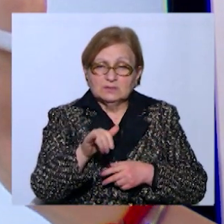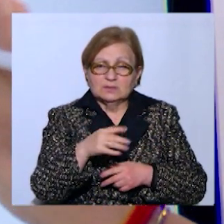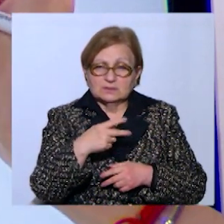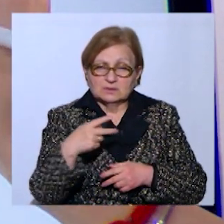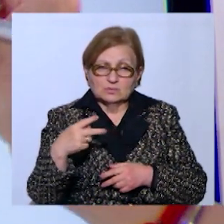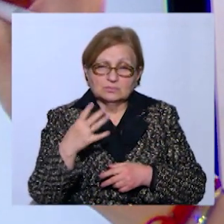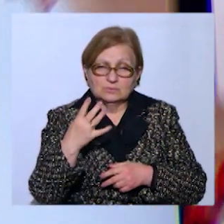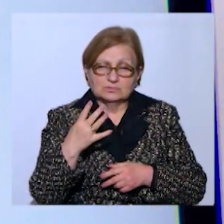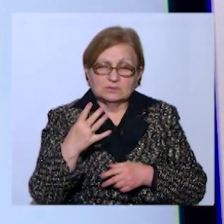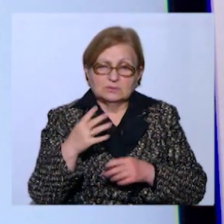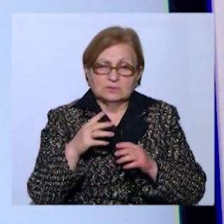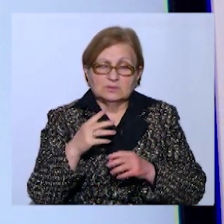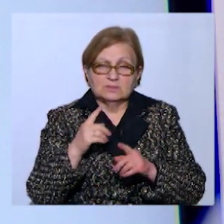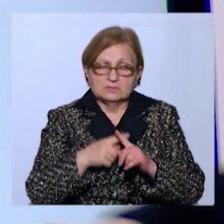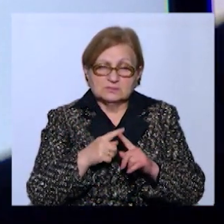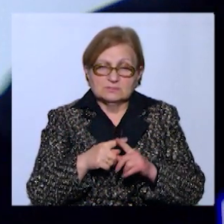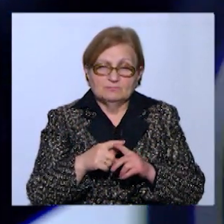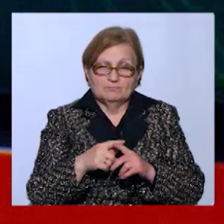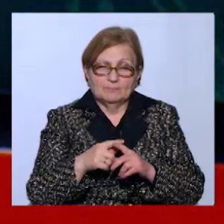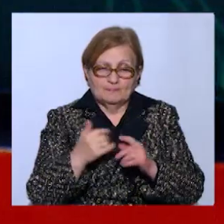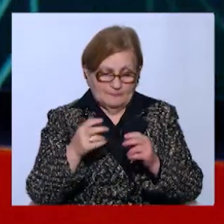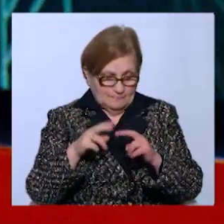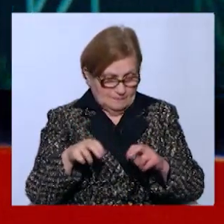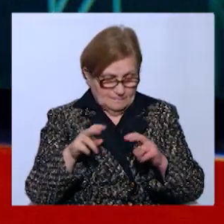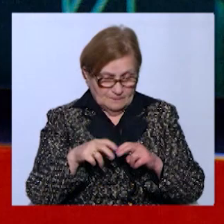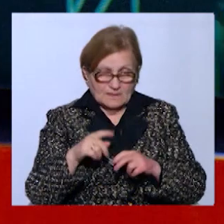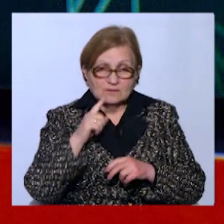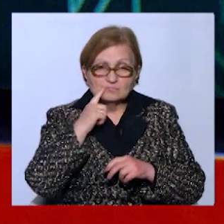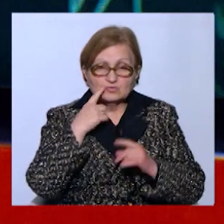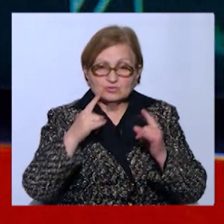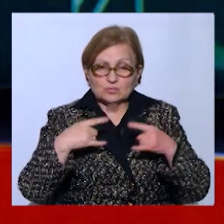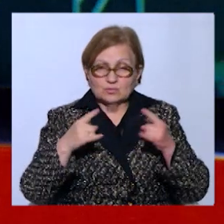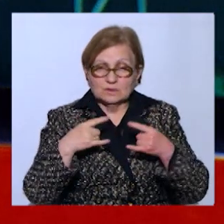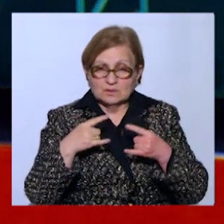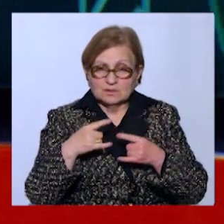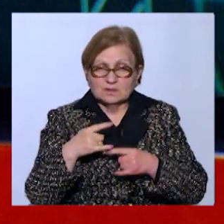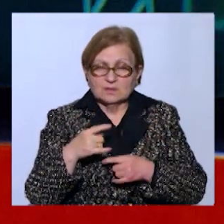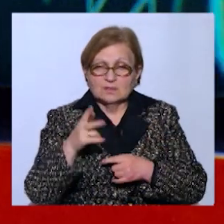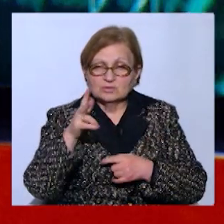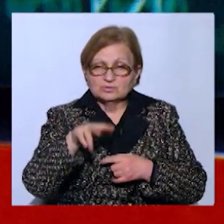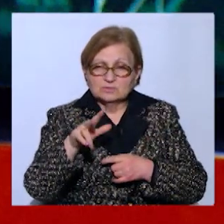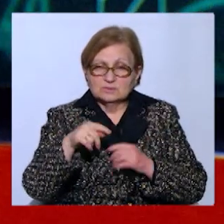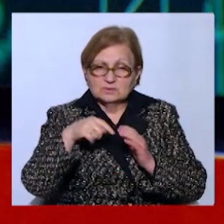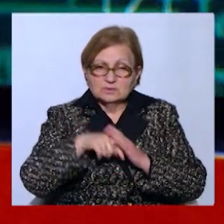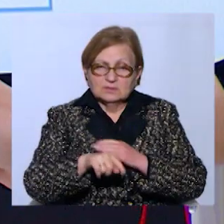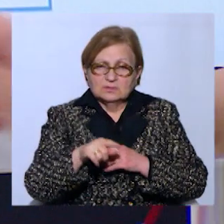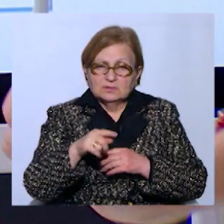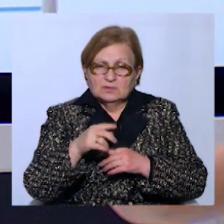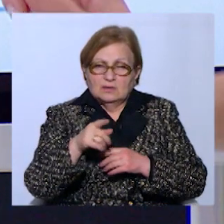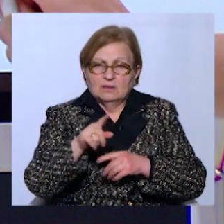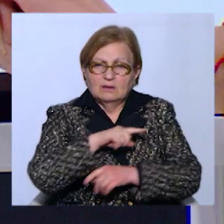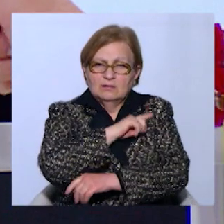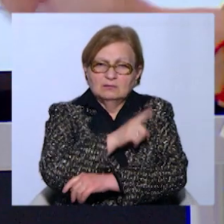4 x. ახლა განვიხილოთ. შოკოლადის ფილა არის 3 შოკოლადის ფილა და 3 ფილის კალორიულობა არის